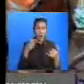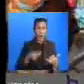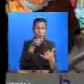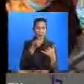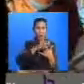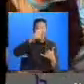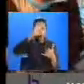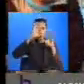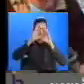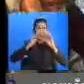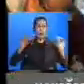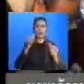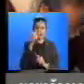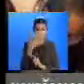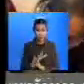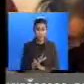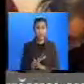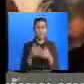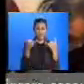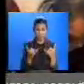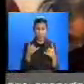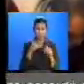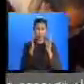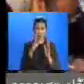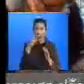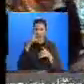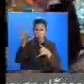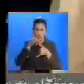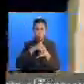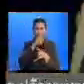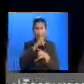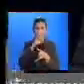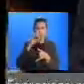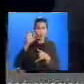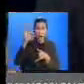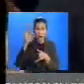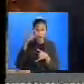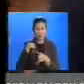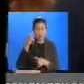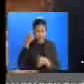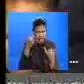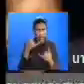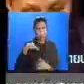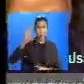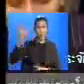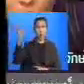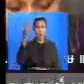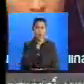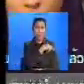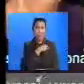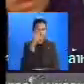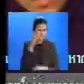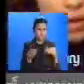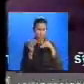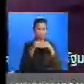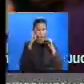แล้วในส่วนของผู้เสียชีวิตด้วยโรคไข้หวัดใหญ่สายพันธุ์ใหม่ทั่วโลกคาดว่าองค์การอนาโลกจะปรับตัวเลขเพิ่มเป็น 65คนเร็ว